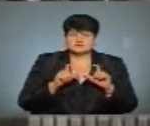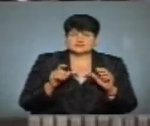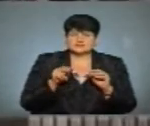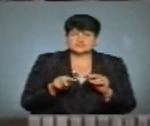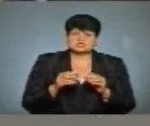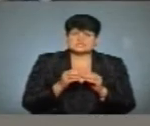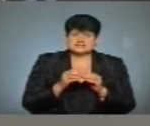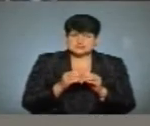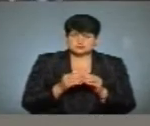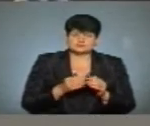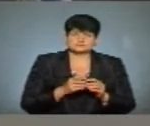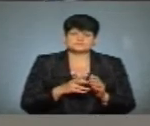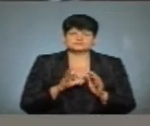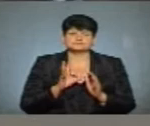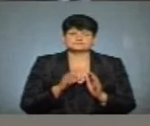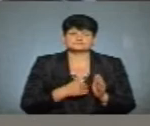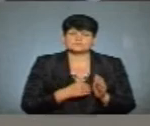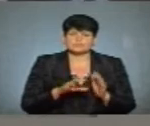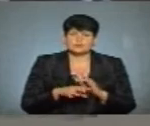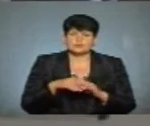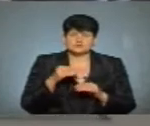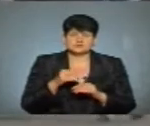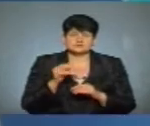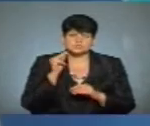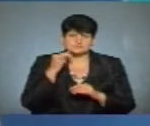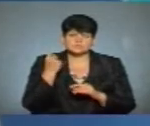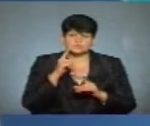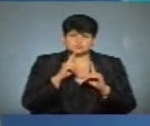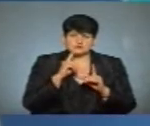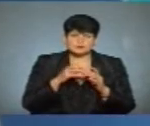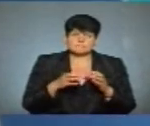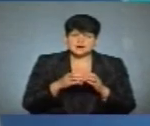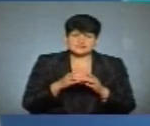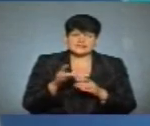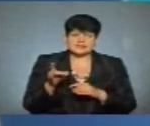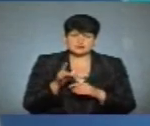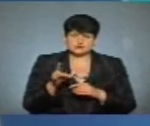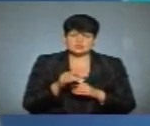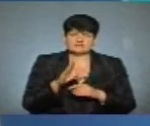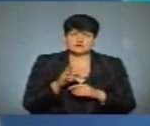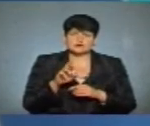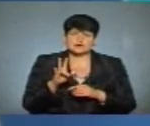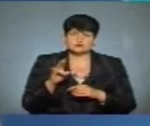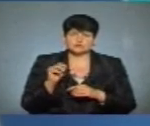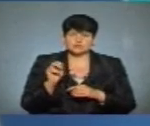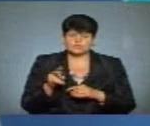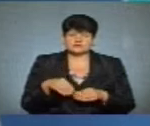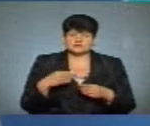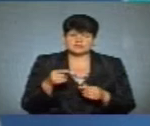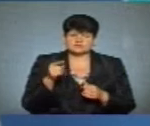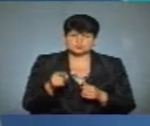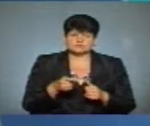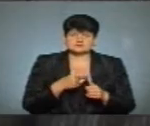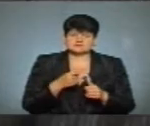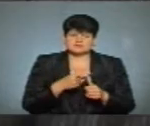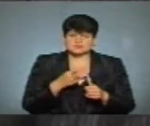2010-го балотувався до Чернігівської облради від партії регіонів, а в 13-му тодішній президент Віктор Янукович присвоїв Сергію